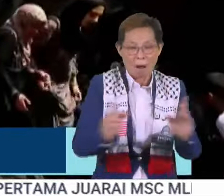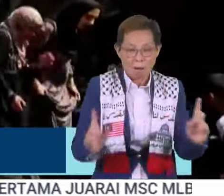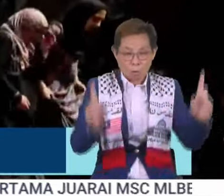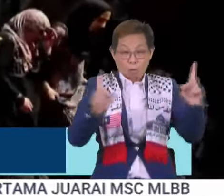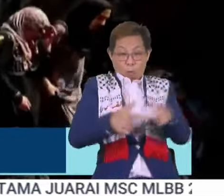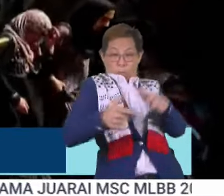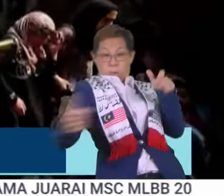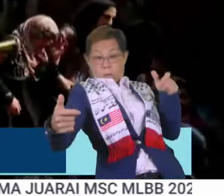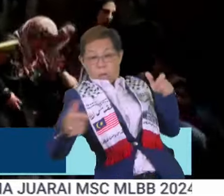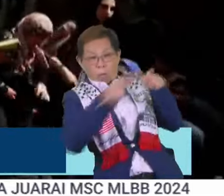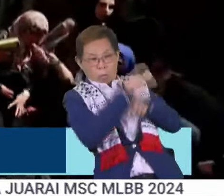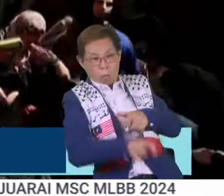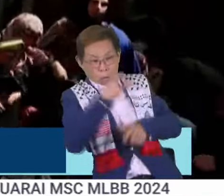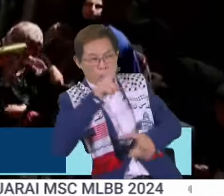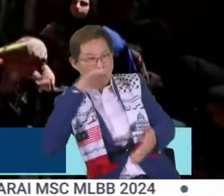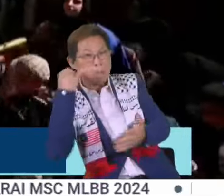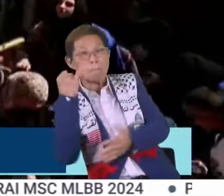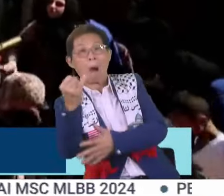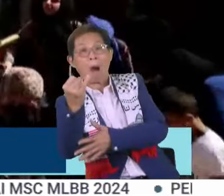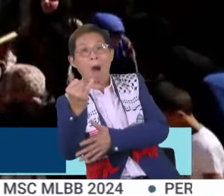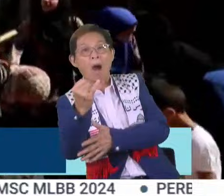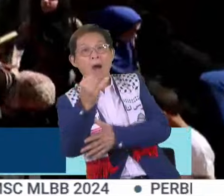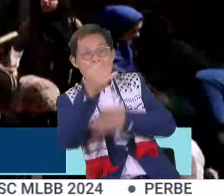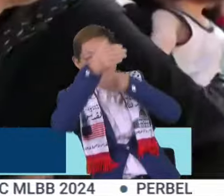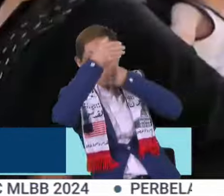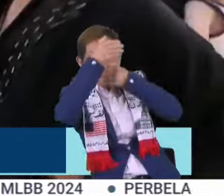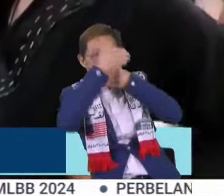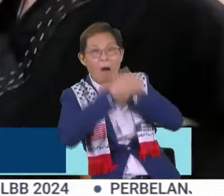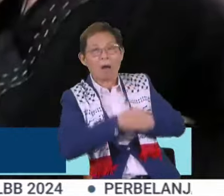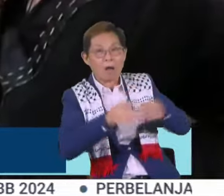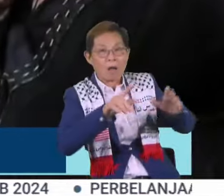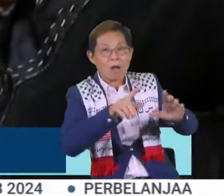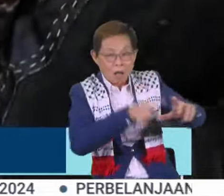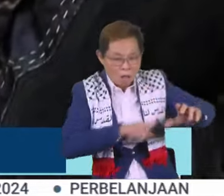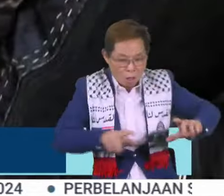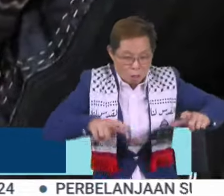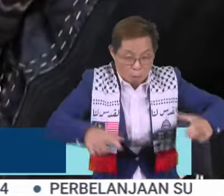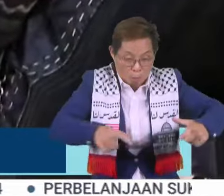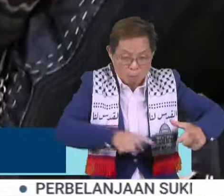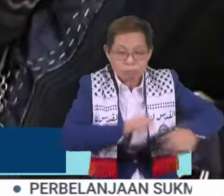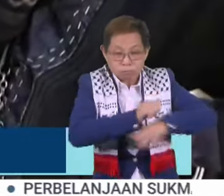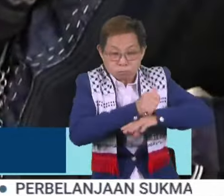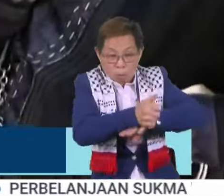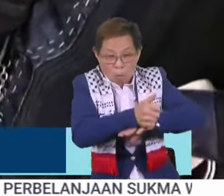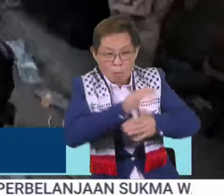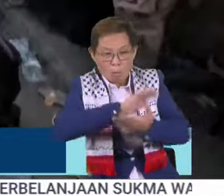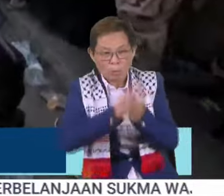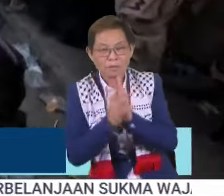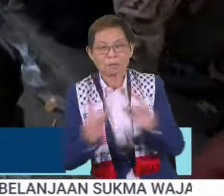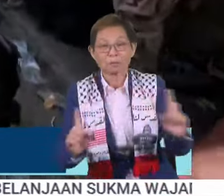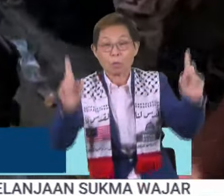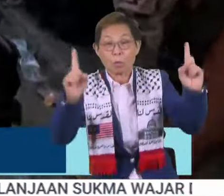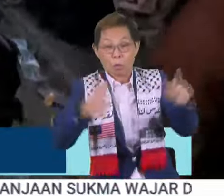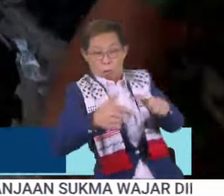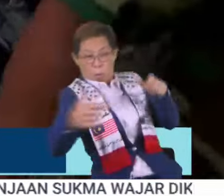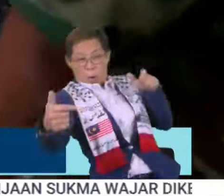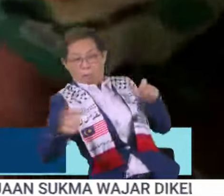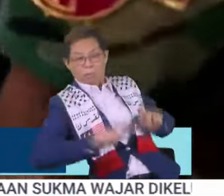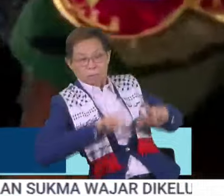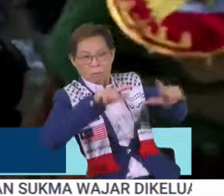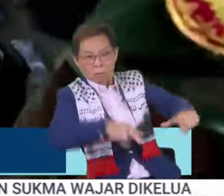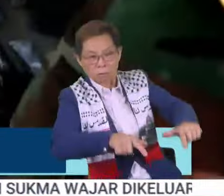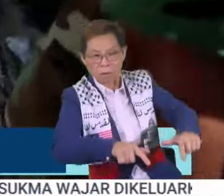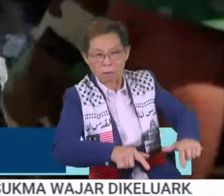besar dipercayai mangsa kekejaman kumpulan militan Daesh. Lubang alu antar didakwa bertukar menjadi kubur besar